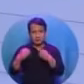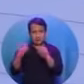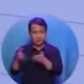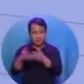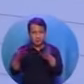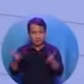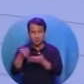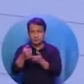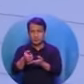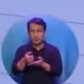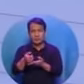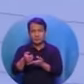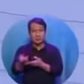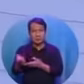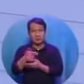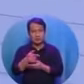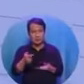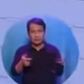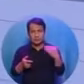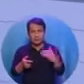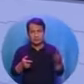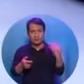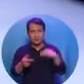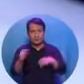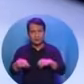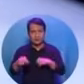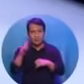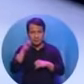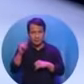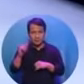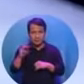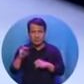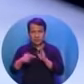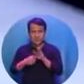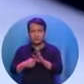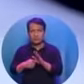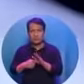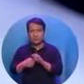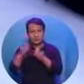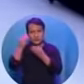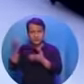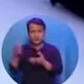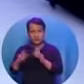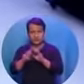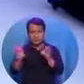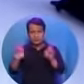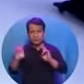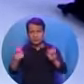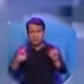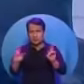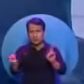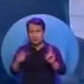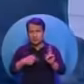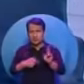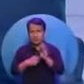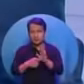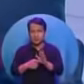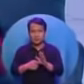kulong! Pasok! Yumi and Yuki. Ayun.